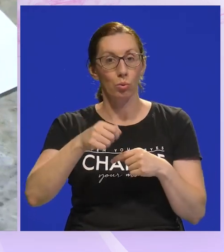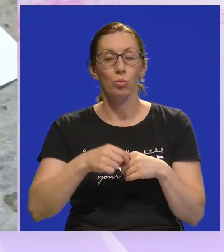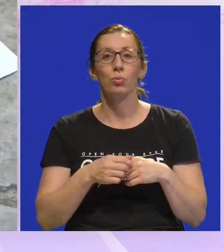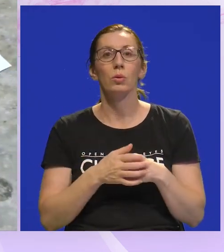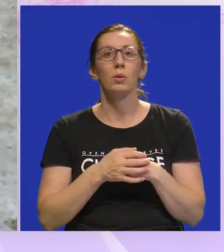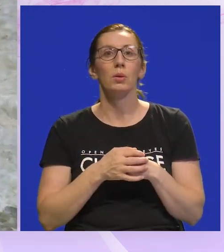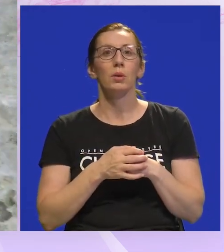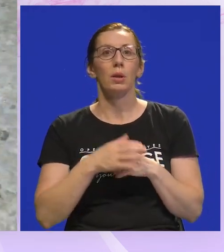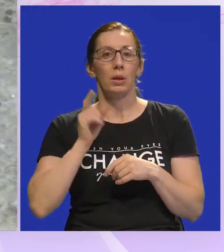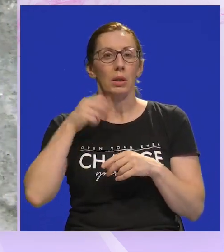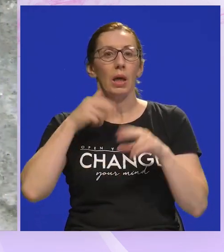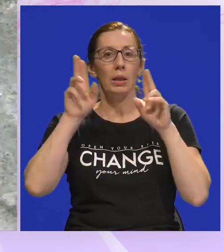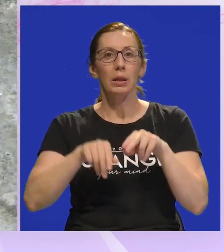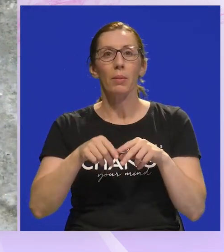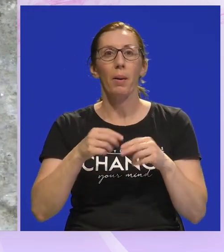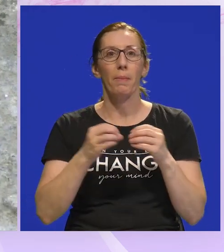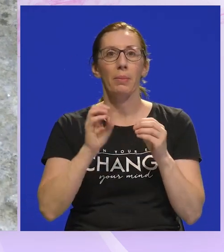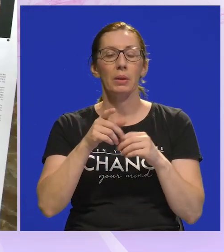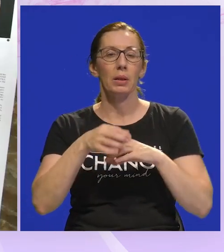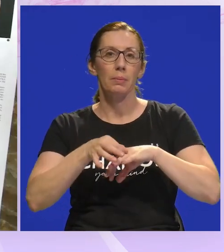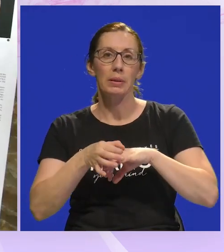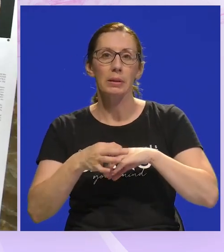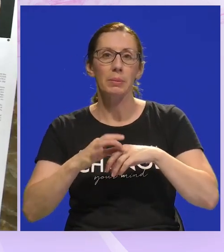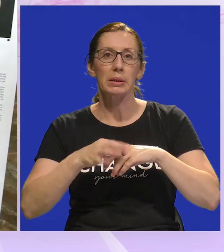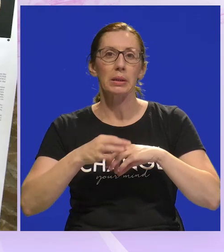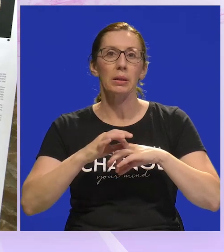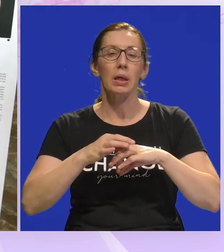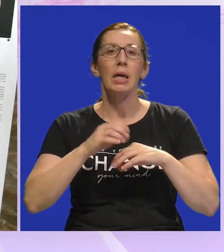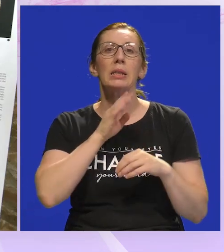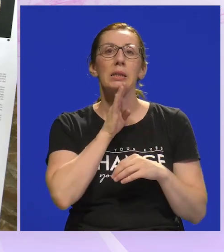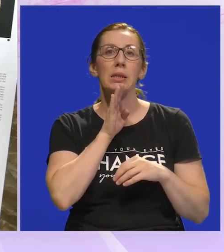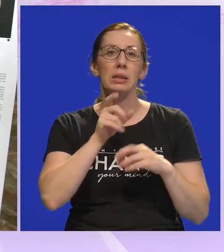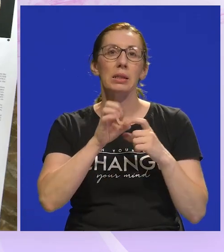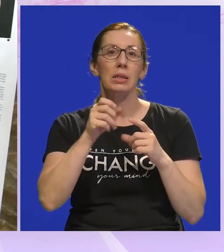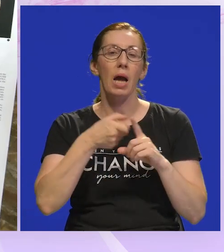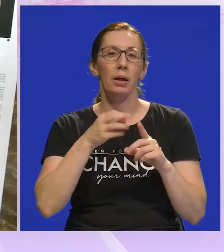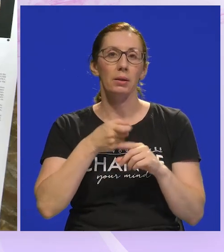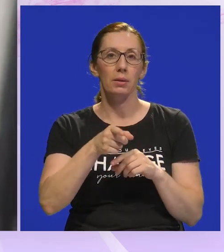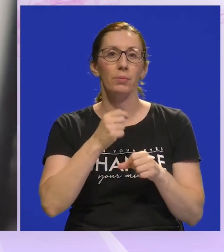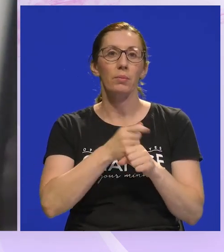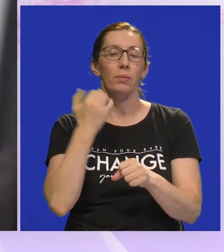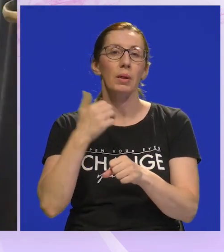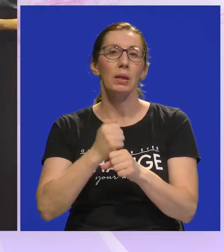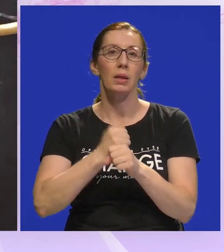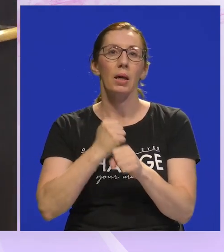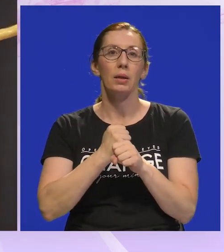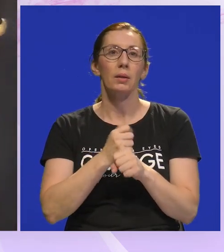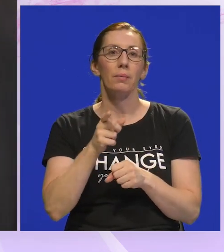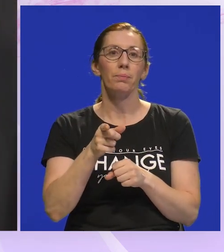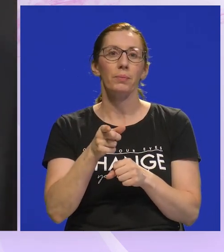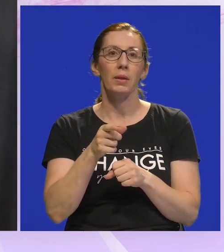ključ. Mi imamo u našoj zbirci dosta takvih prstenova iz Siska, antičke Siscije, koji su izrađeni